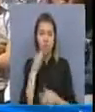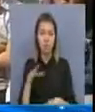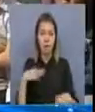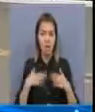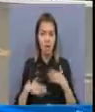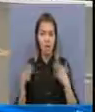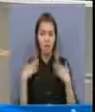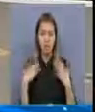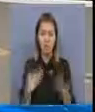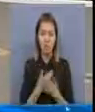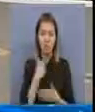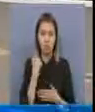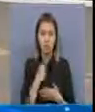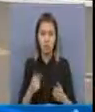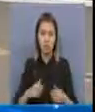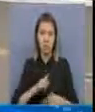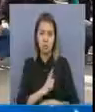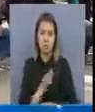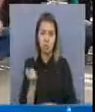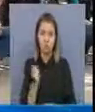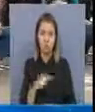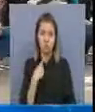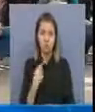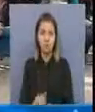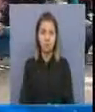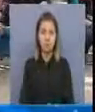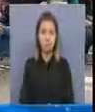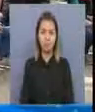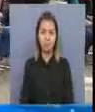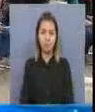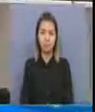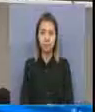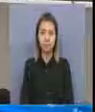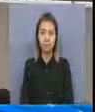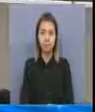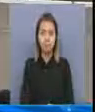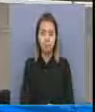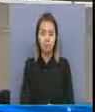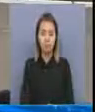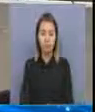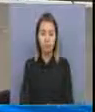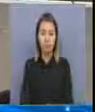демалып, жаңа оқу жылына жаңа күшпен барамыз дейді. Гүлмайдан Нұржанқызы, Дархан Сағын, Көкше ақпарат.